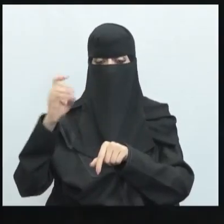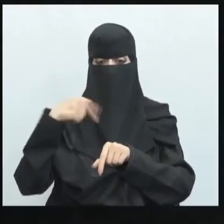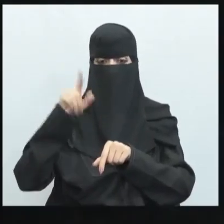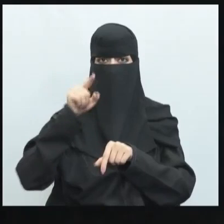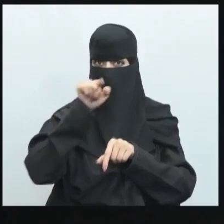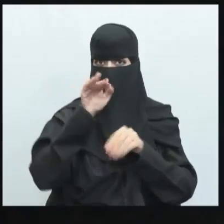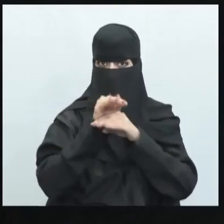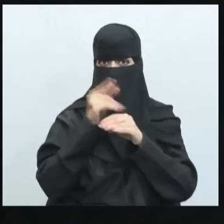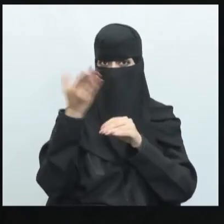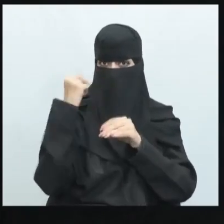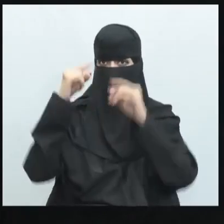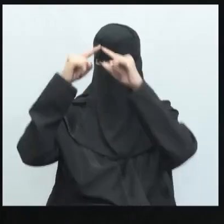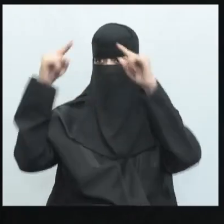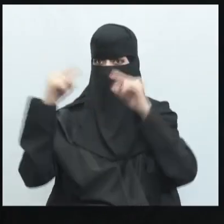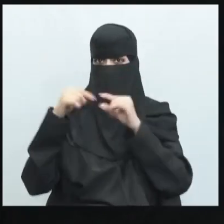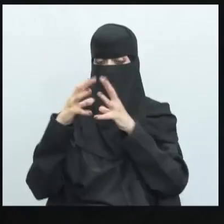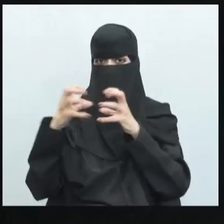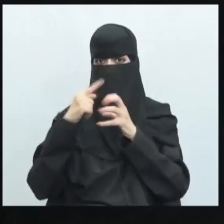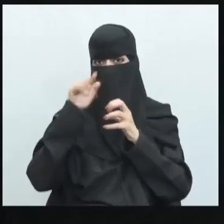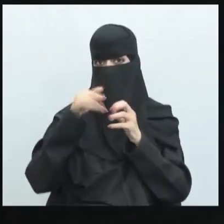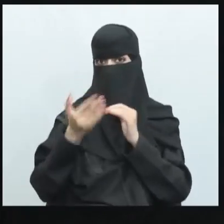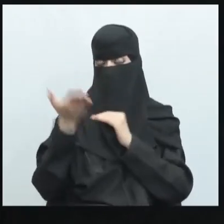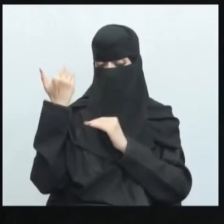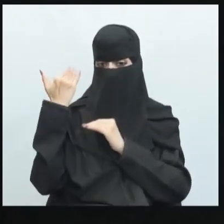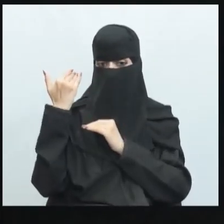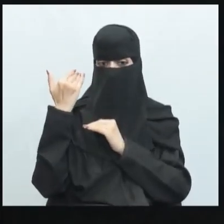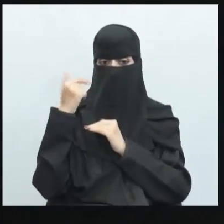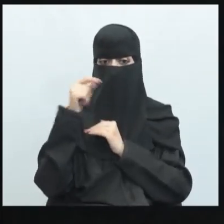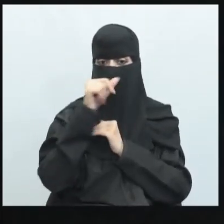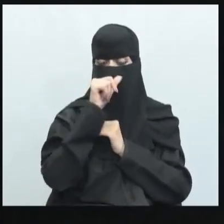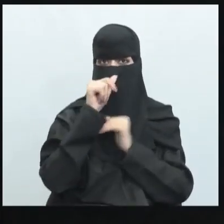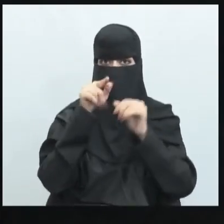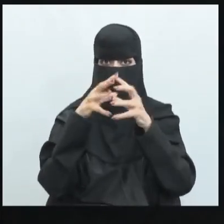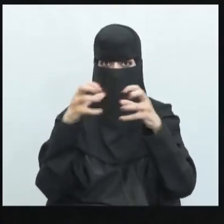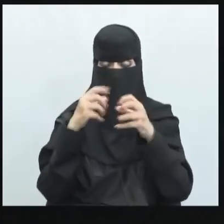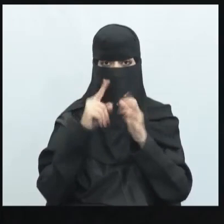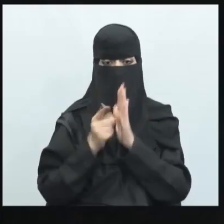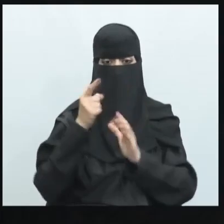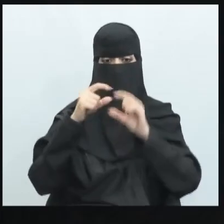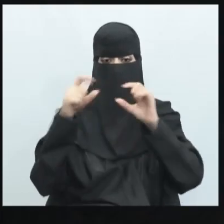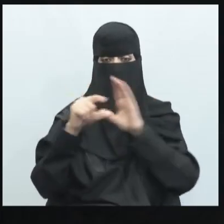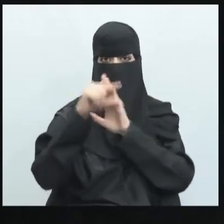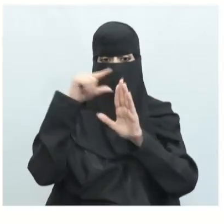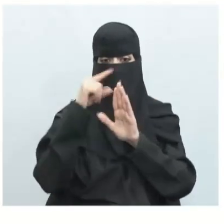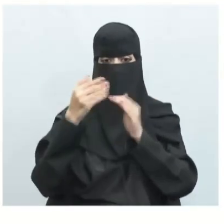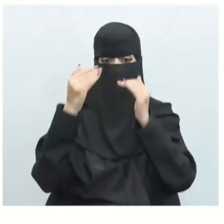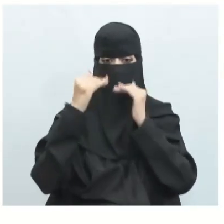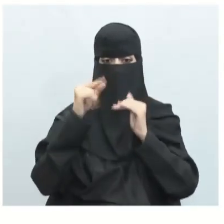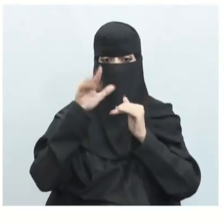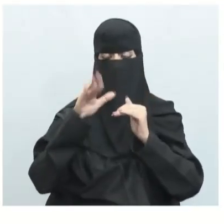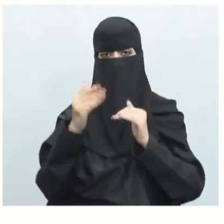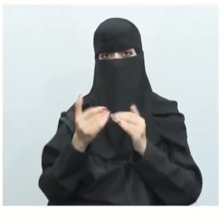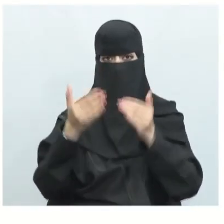اخذناه وشرحنا بالتفصيل في الشرائح السابقه هذا البدايه ستكون هنا